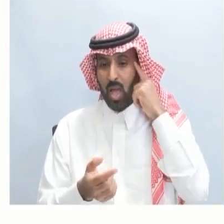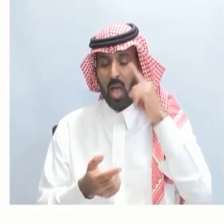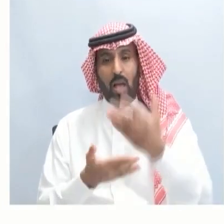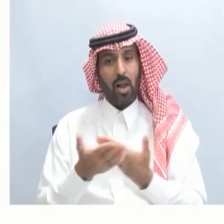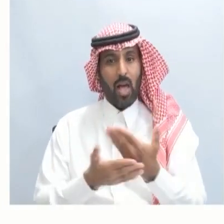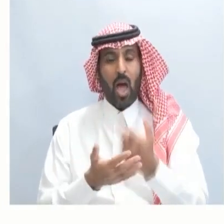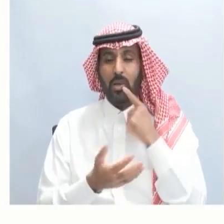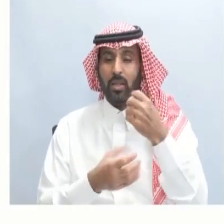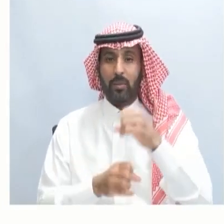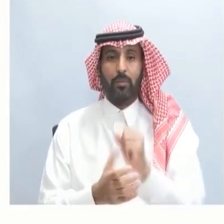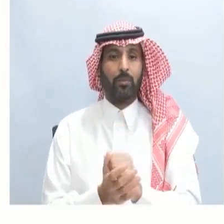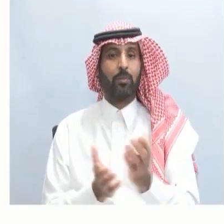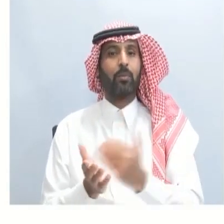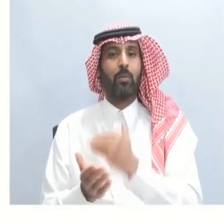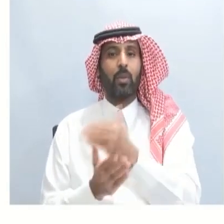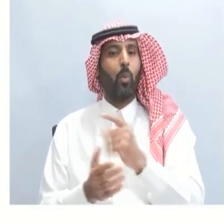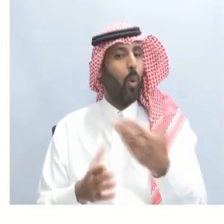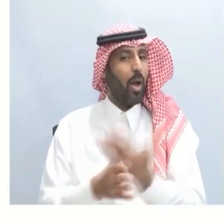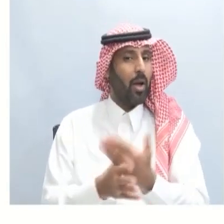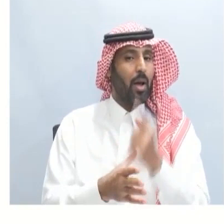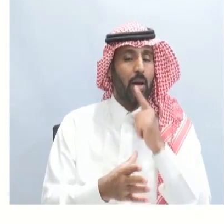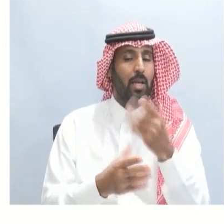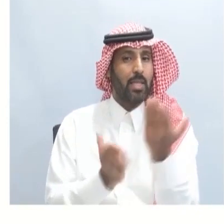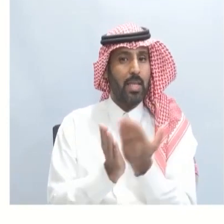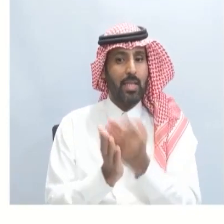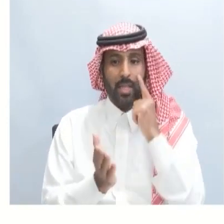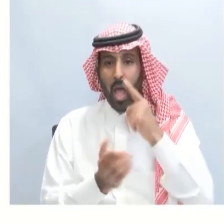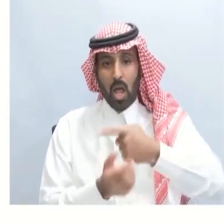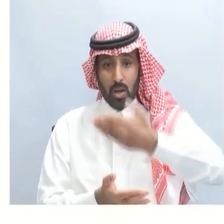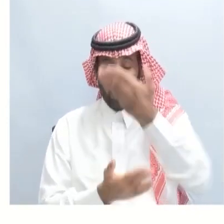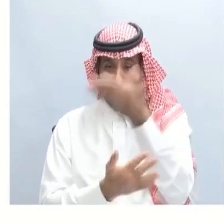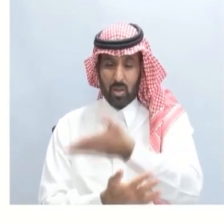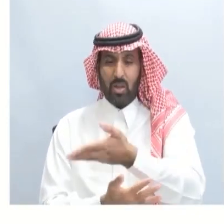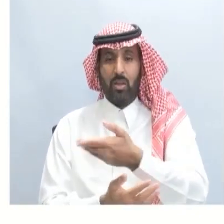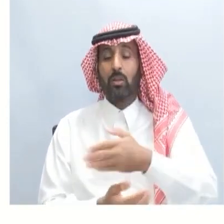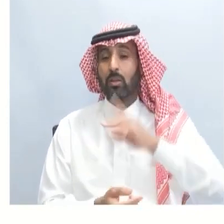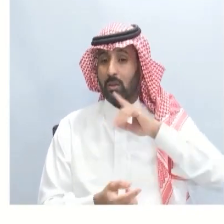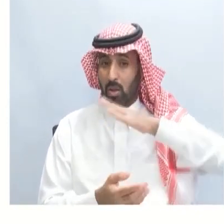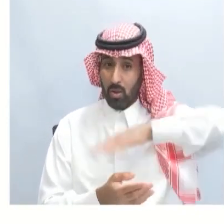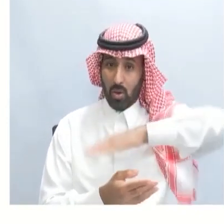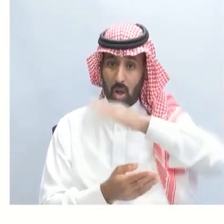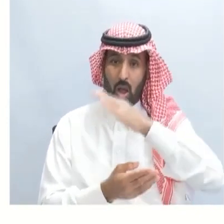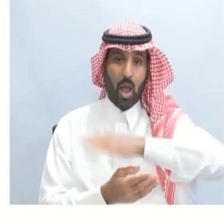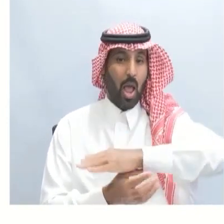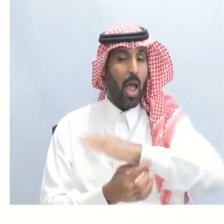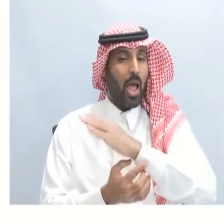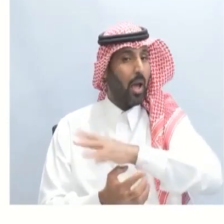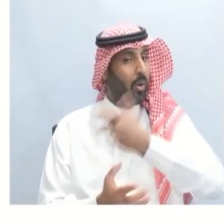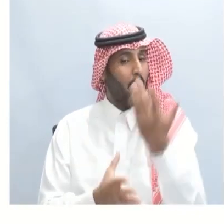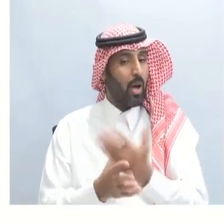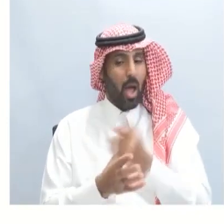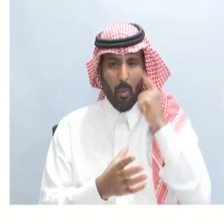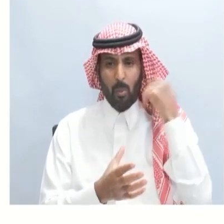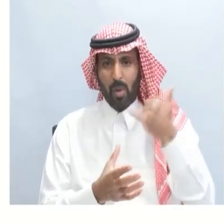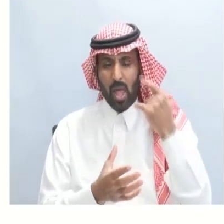لوصف هذه الحركه طيب لماذا ندرس الحركه الدورانيه هل من المهم ان اتعرف على الحركه الدورانيه